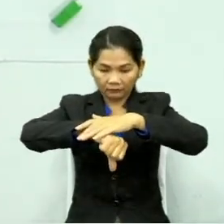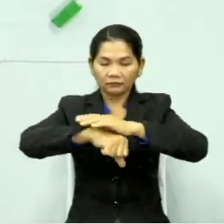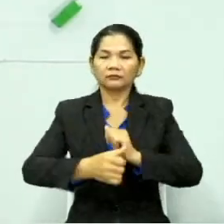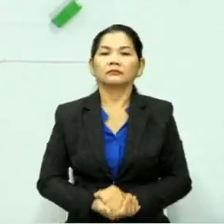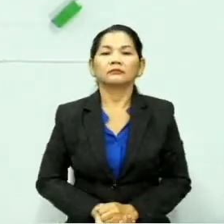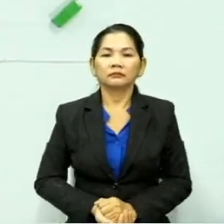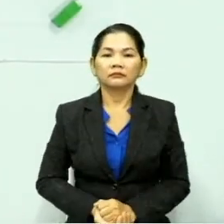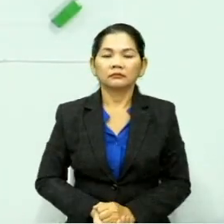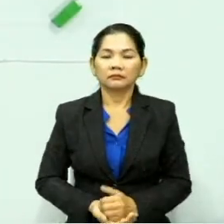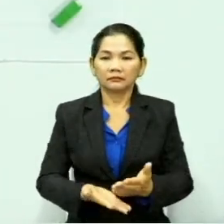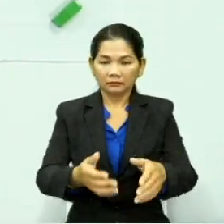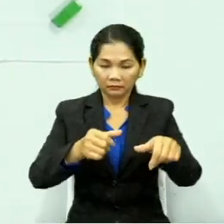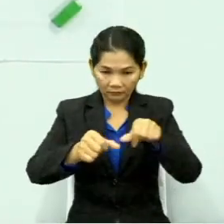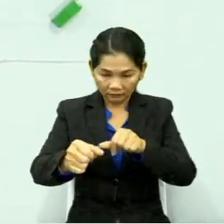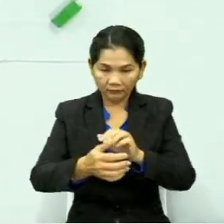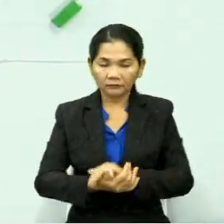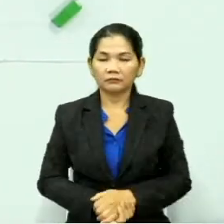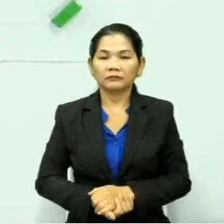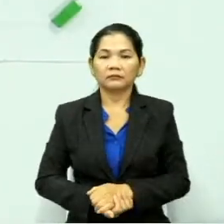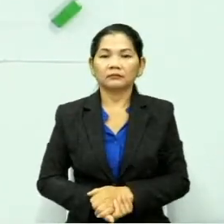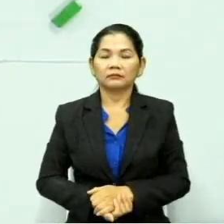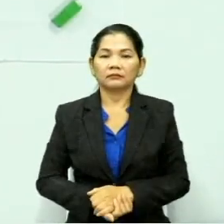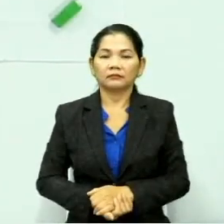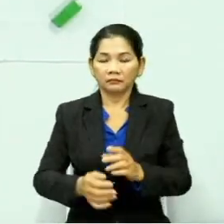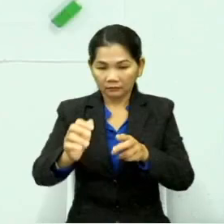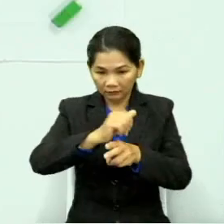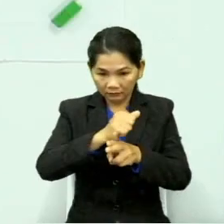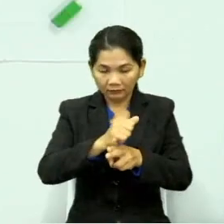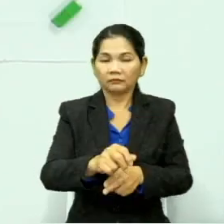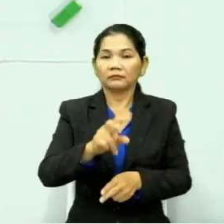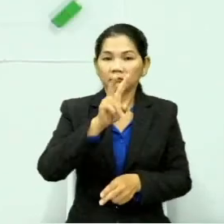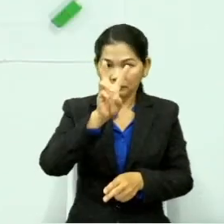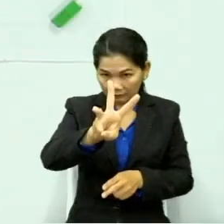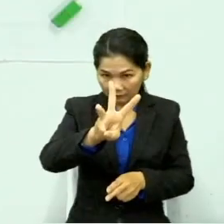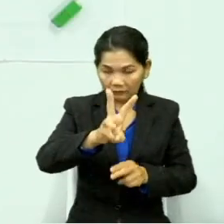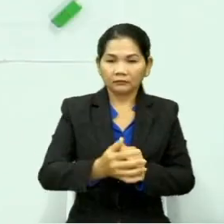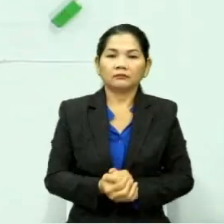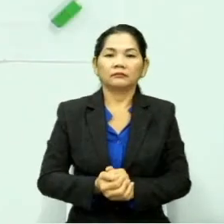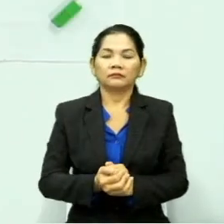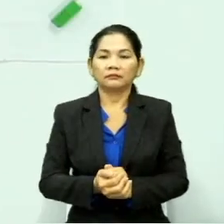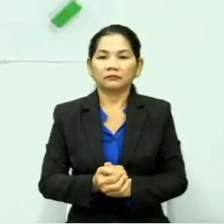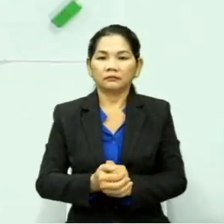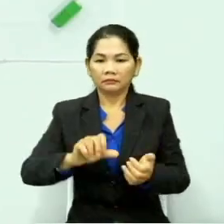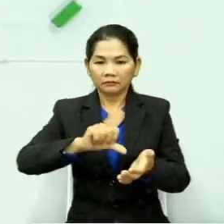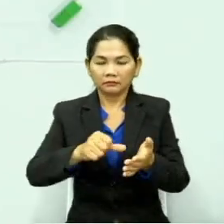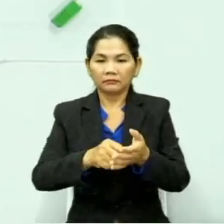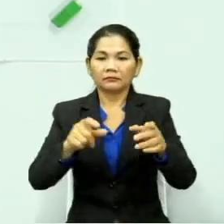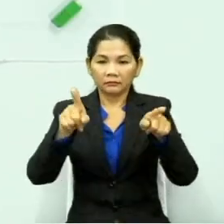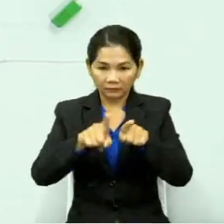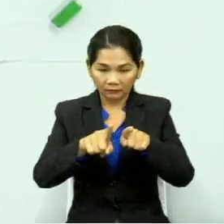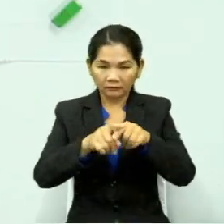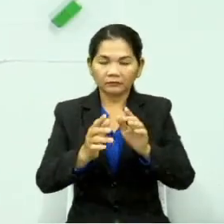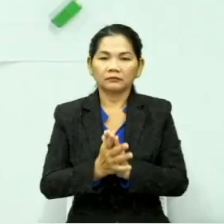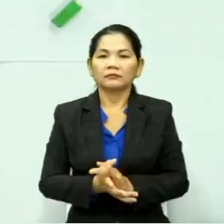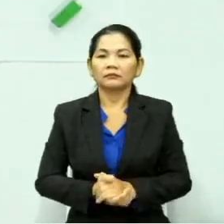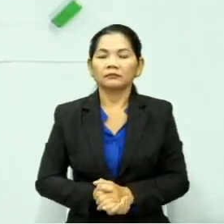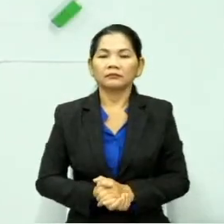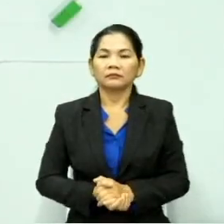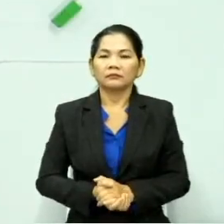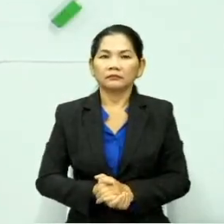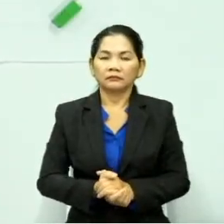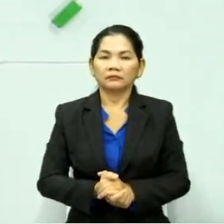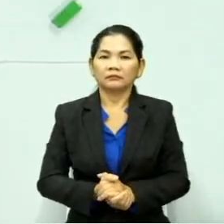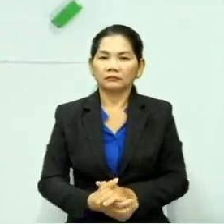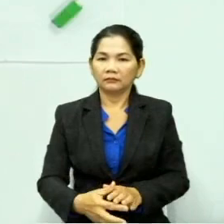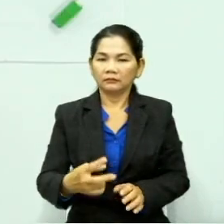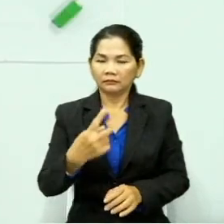con chà lấy dương bánh to cho tứ cho lùm hát tịt bầy cho rốt vô vai chân á sạp nâng bía